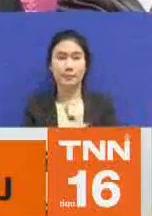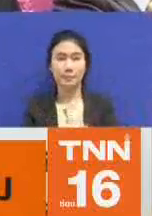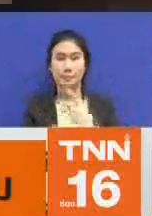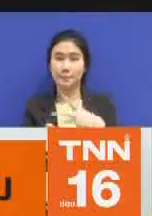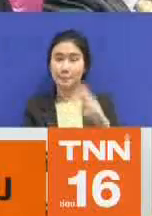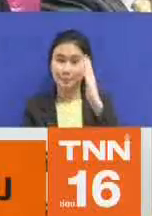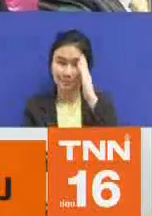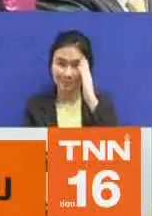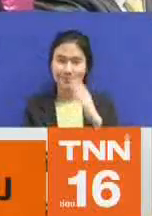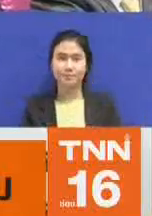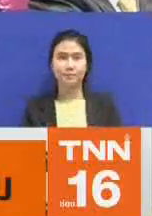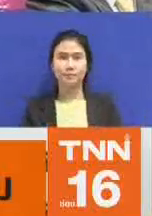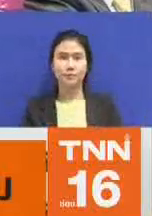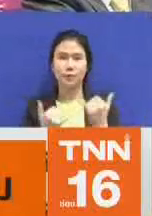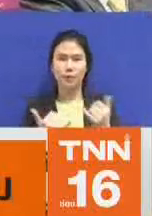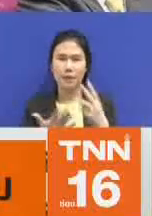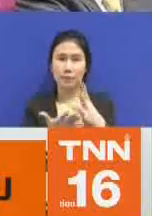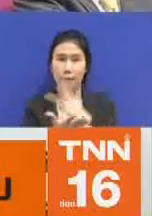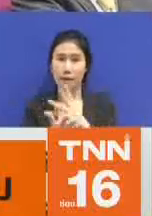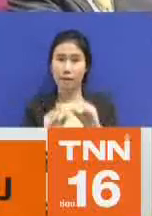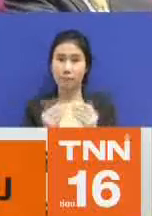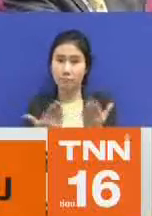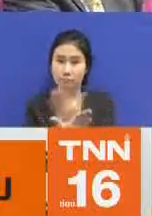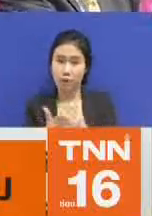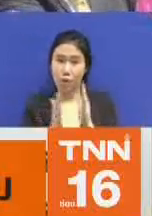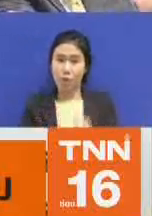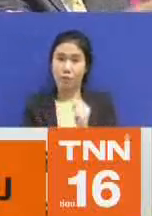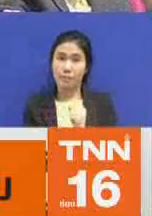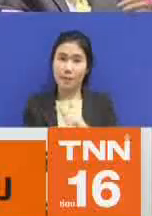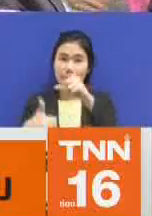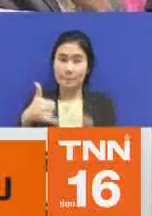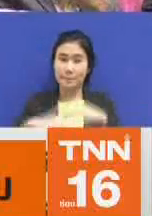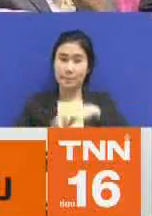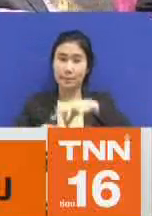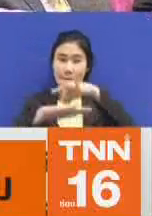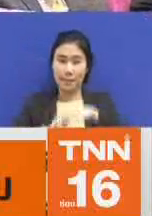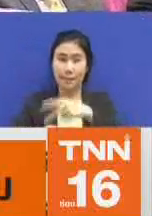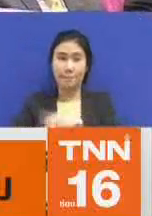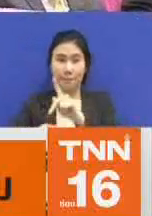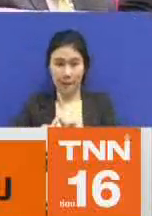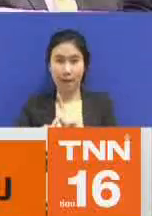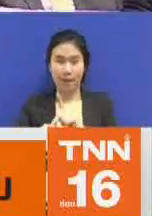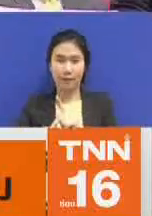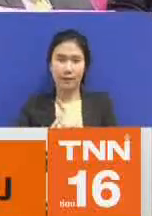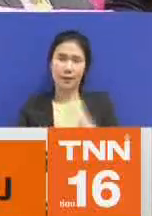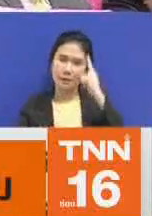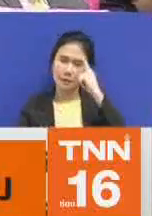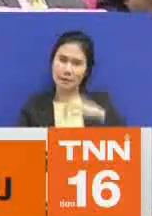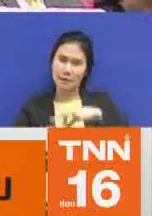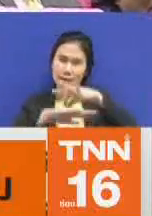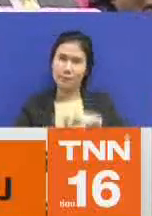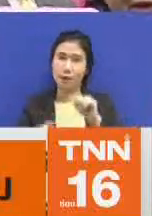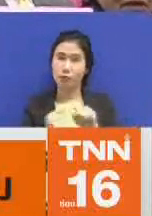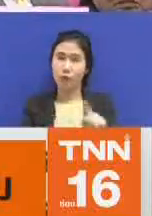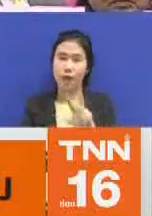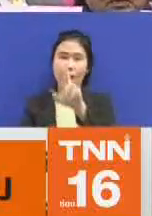พรรคพลังประชารัฐครับได้เสนอญัตติให้เลื่อนวาระการพิจารณาหาตัวประธานและรองประธานสภาผู้แทนราษฎรออกไปก่อนข